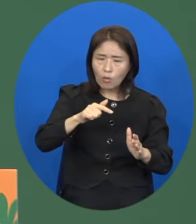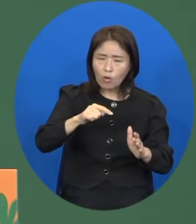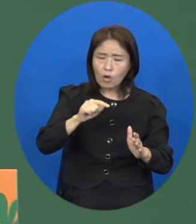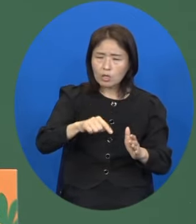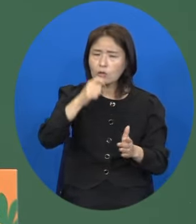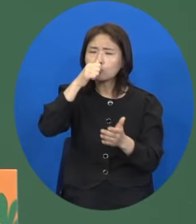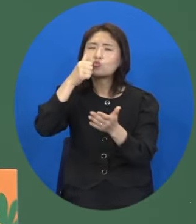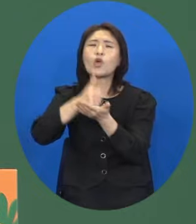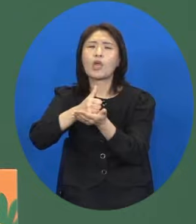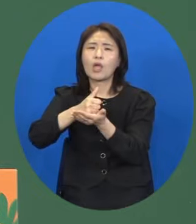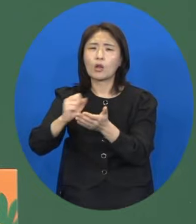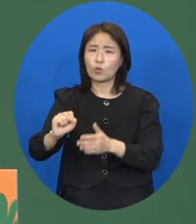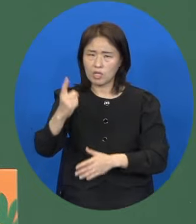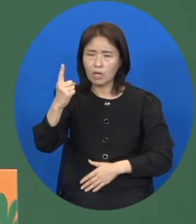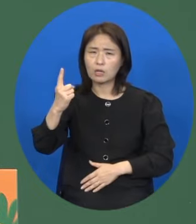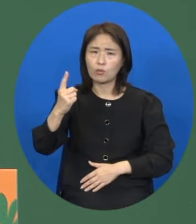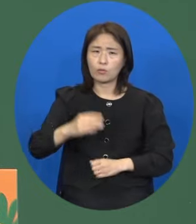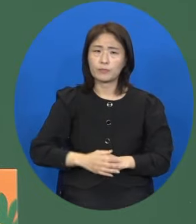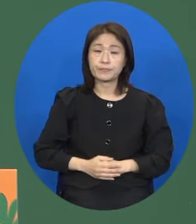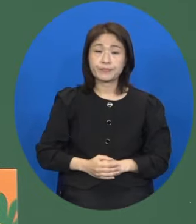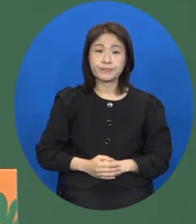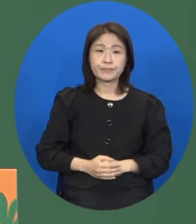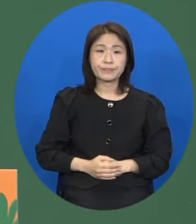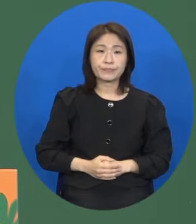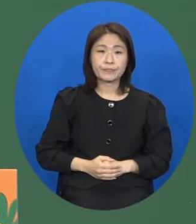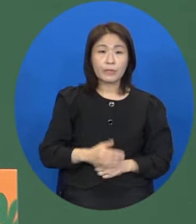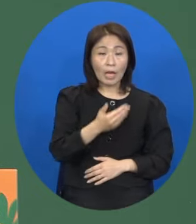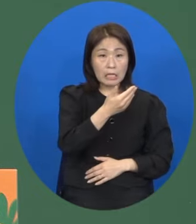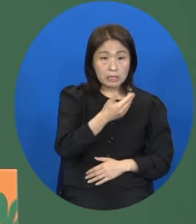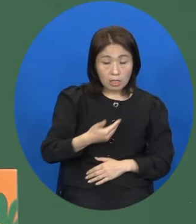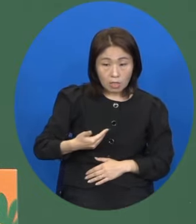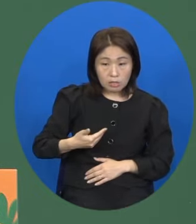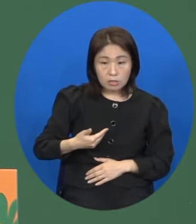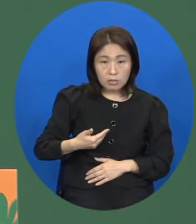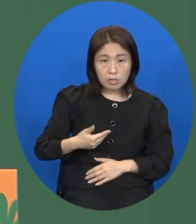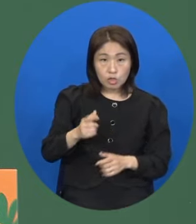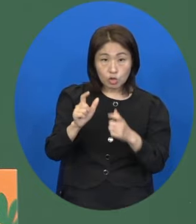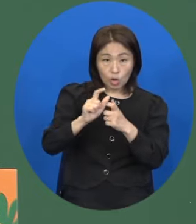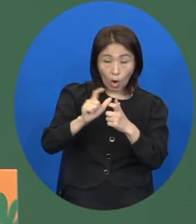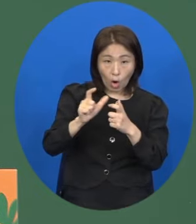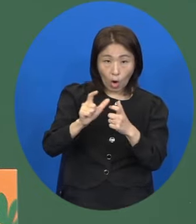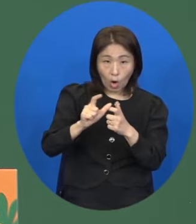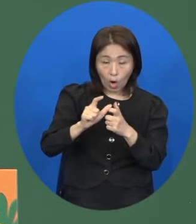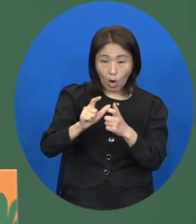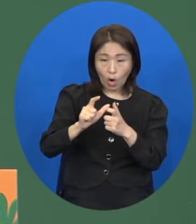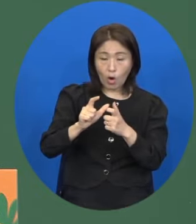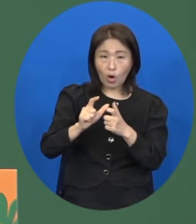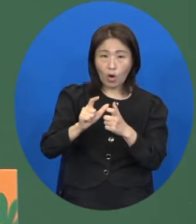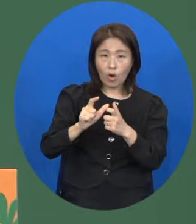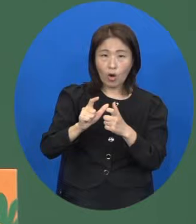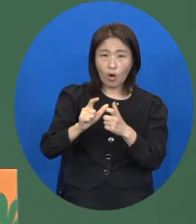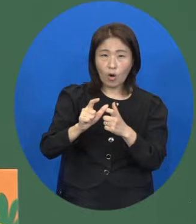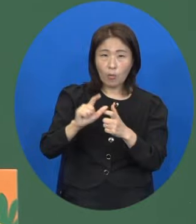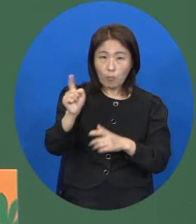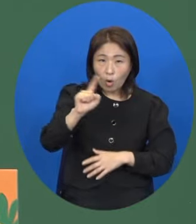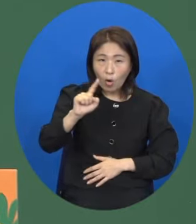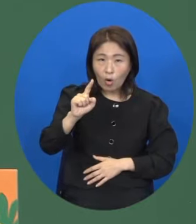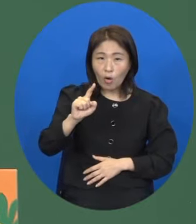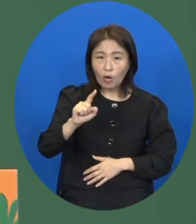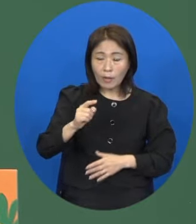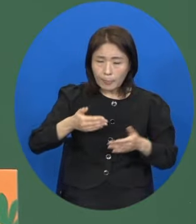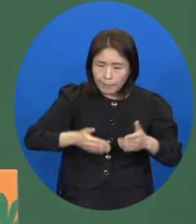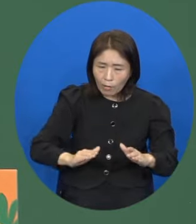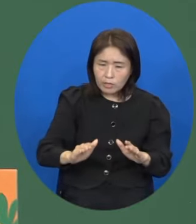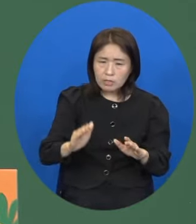겁니다. 그런데 제자들 여기에서 한 수 더 뜹니다. 태어날 때부터 맹인이었다면, 앞을 못 봤다면 죄 지을